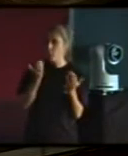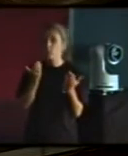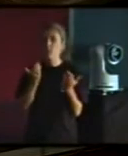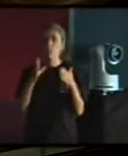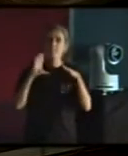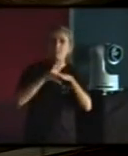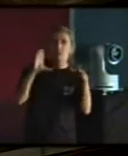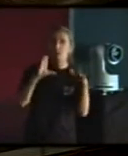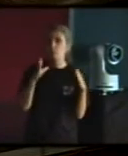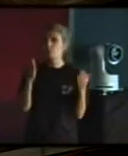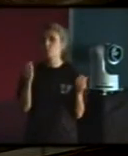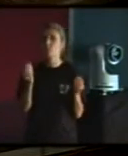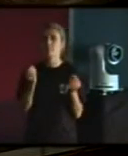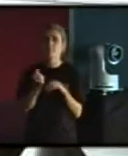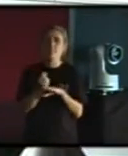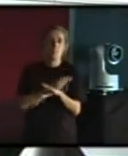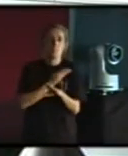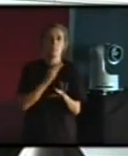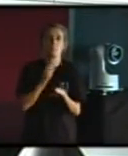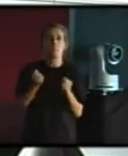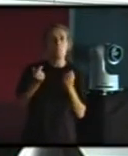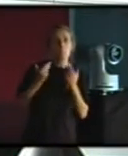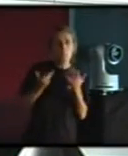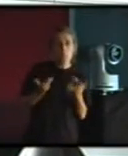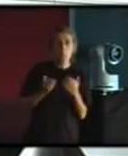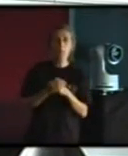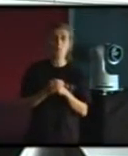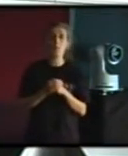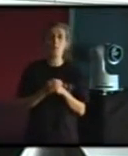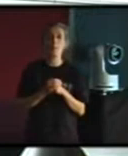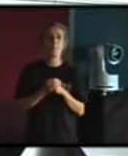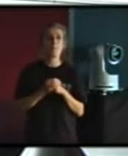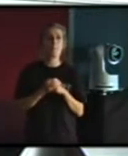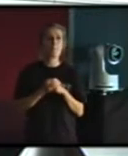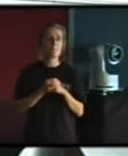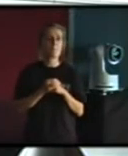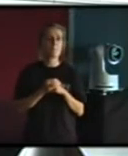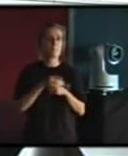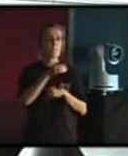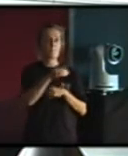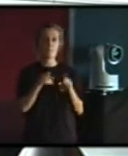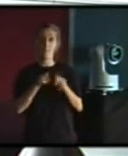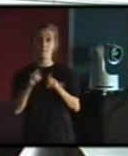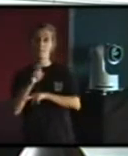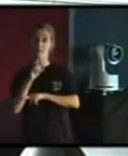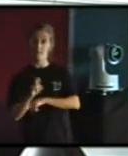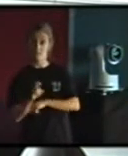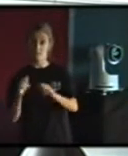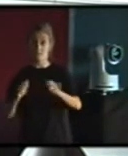ça se révèle et de façon très claire et évidente. Il faut que ce soit pareil avec un bâtiment, justement, peut-être que ça se...